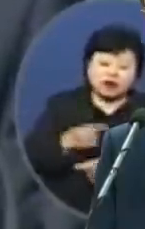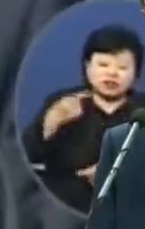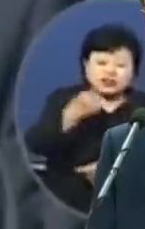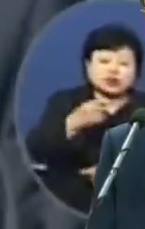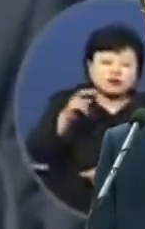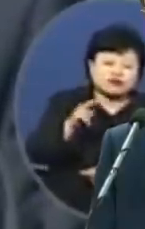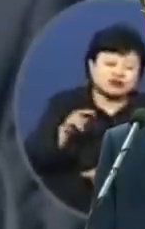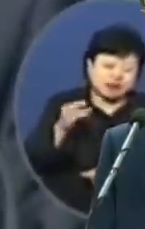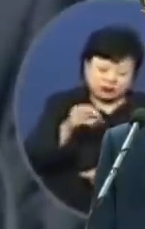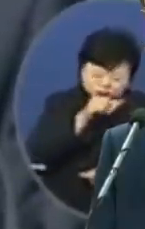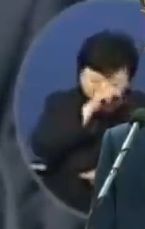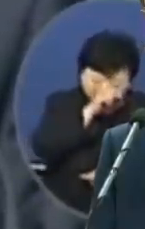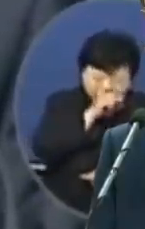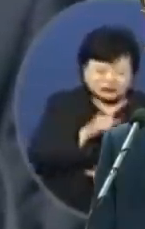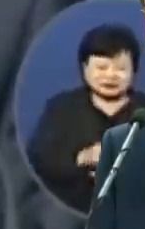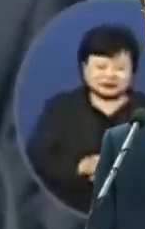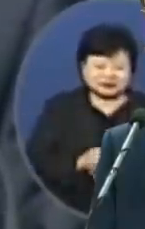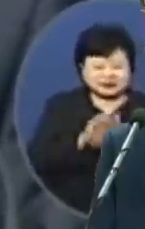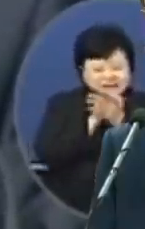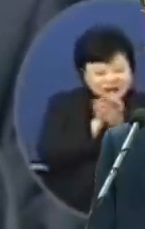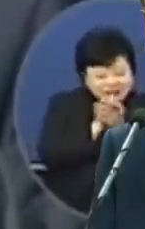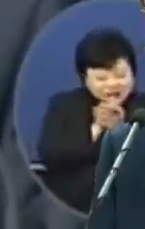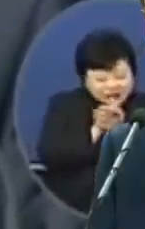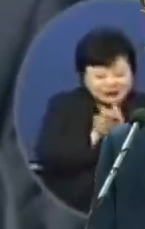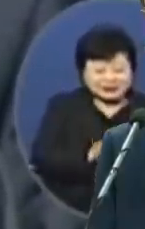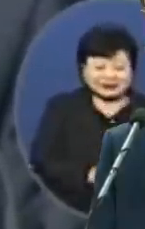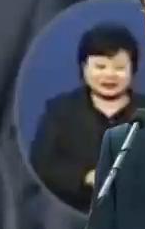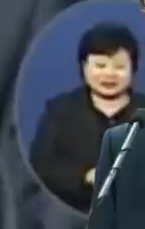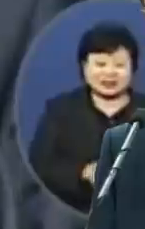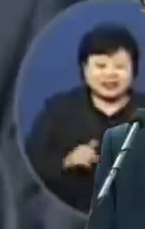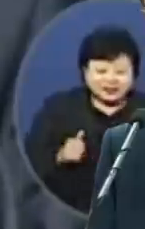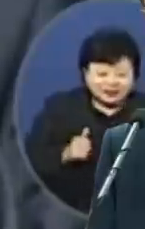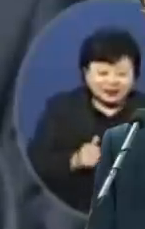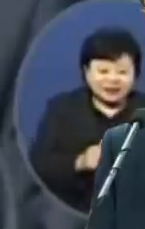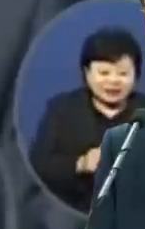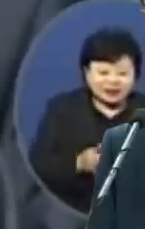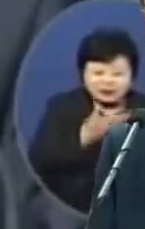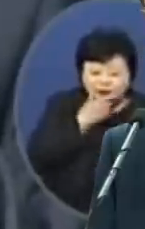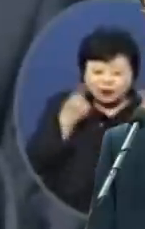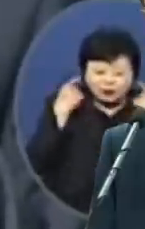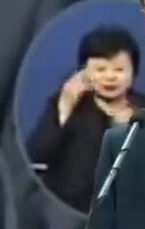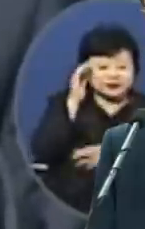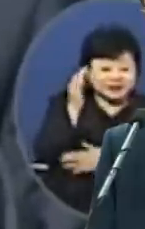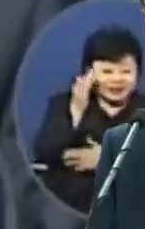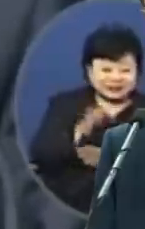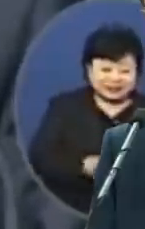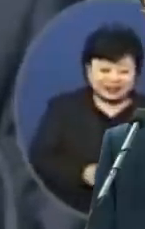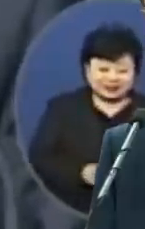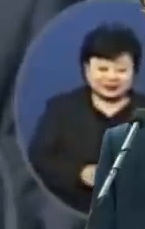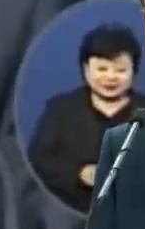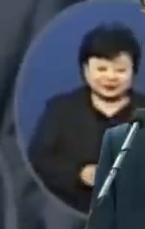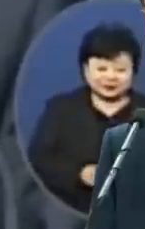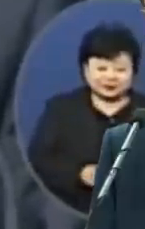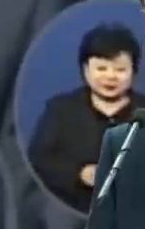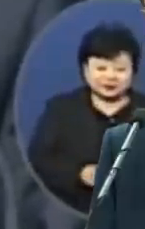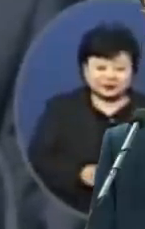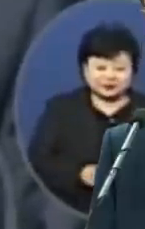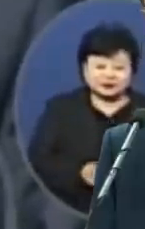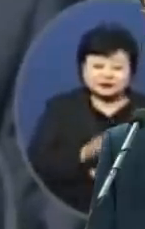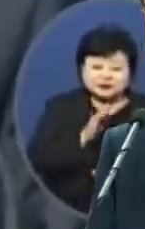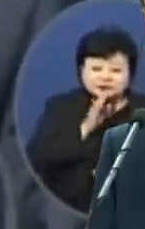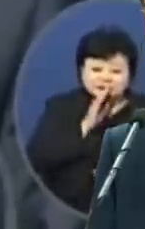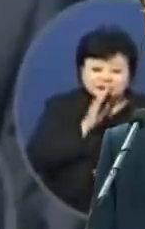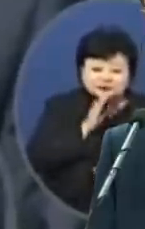하자는 각오를 하고 함께 모여 기도회를 열고 열심으로 복음을 전했었습니다. 그런데